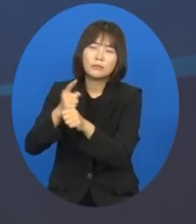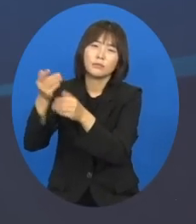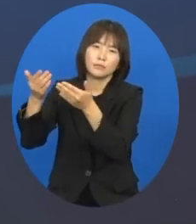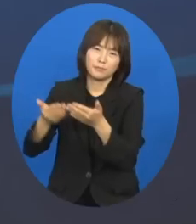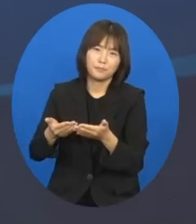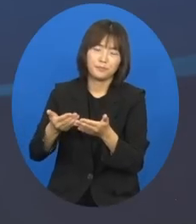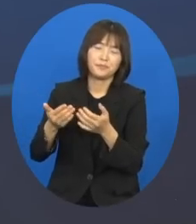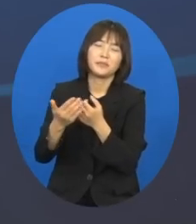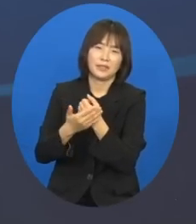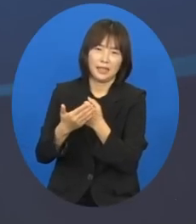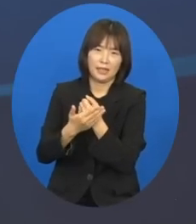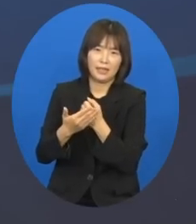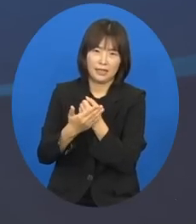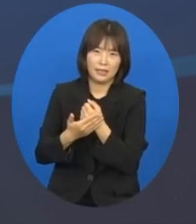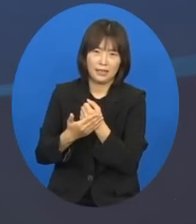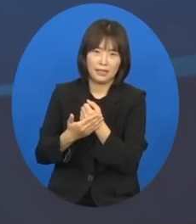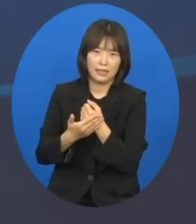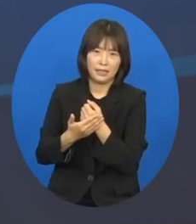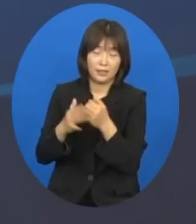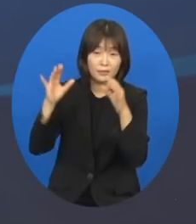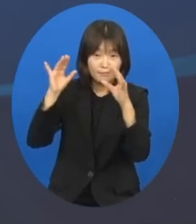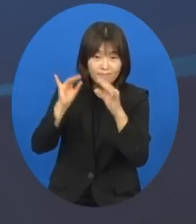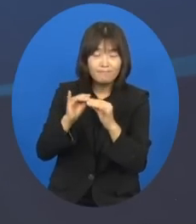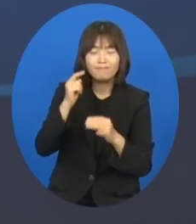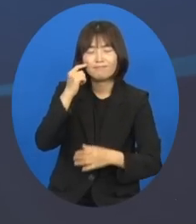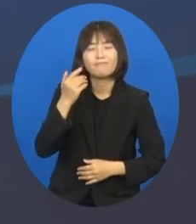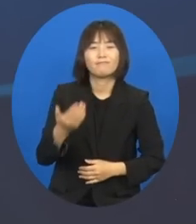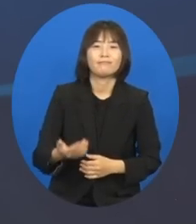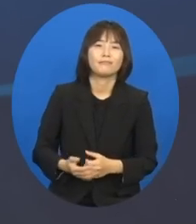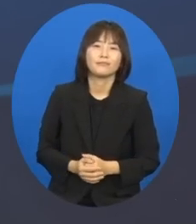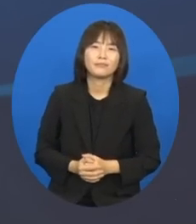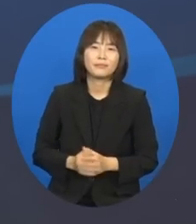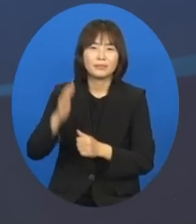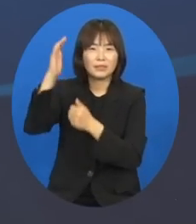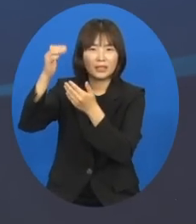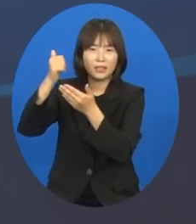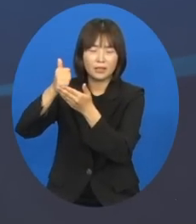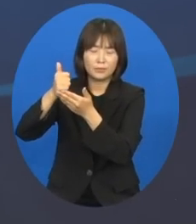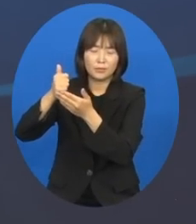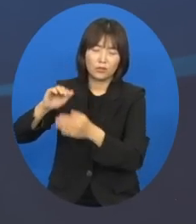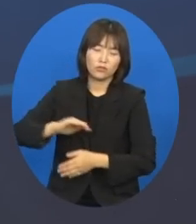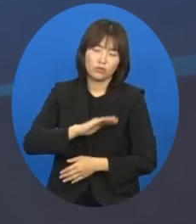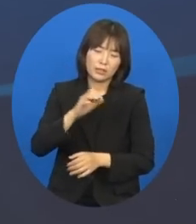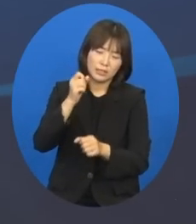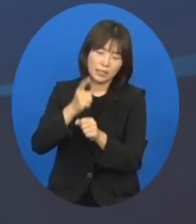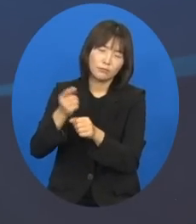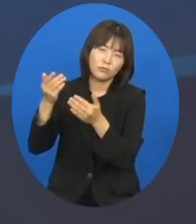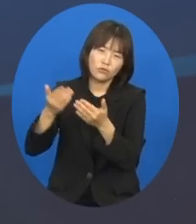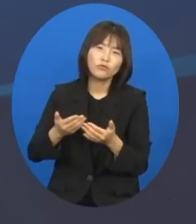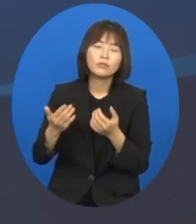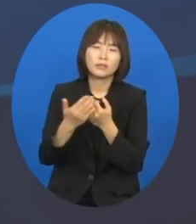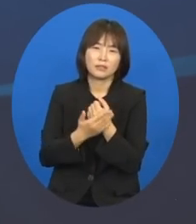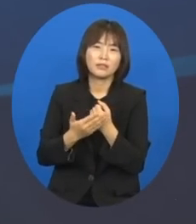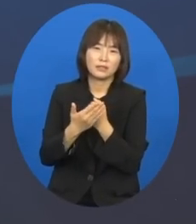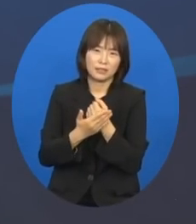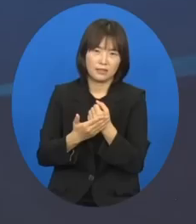은혜 동의하십니까 하나님이 우리에게 이미 주신 은혜